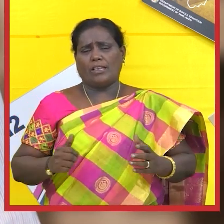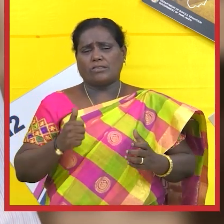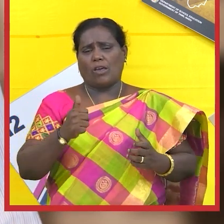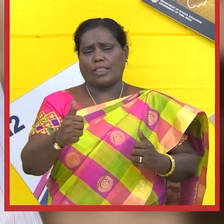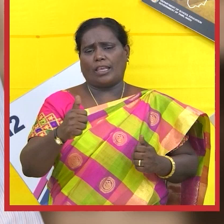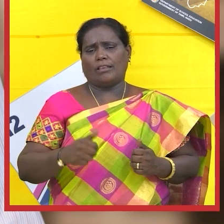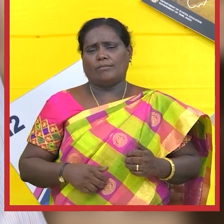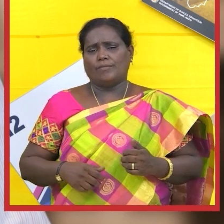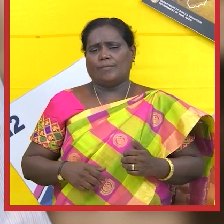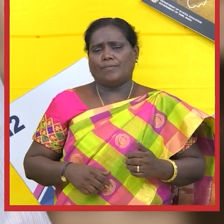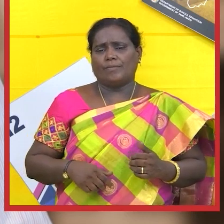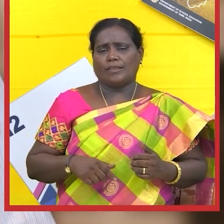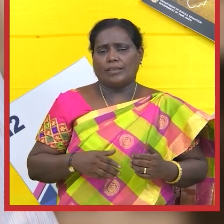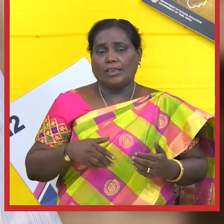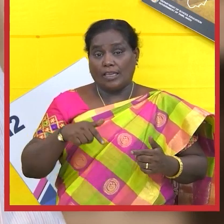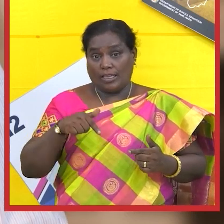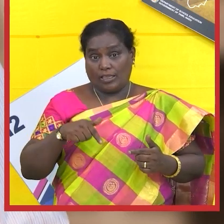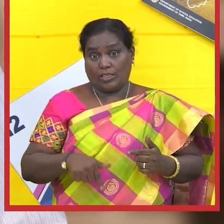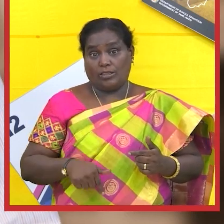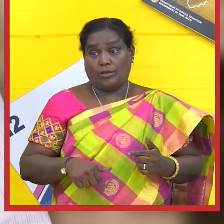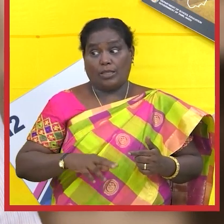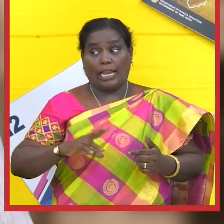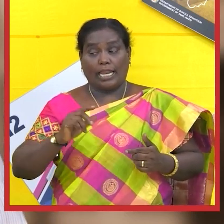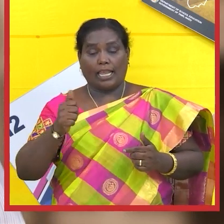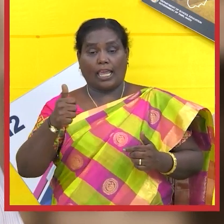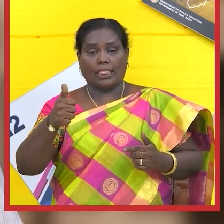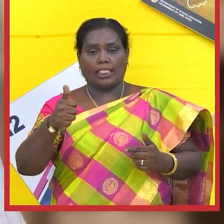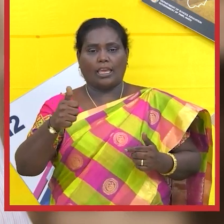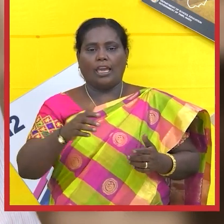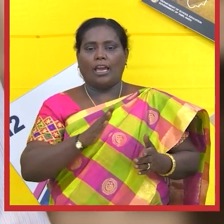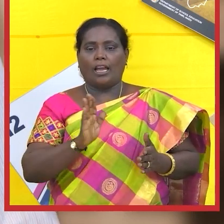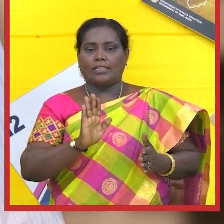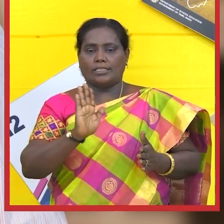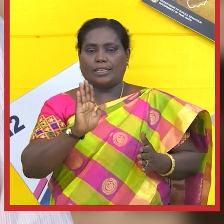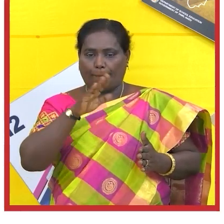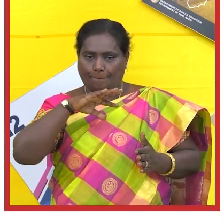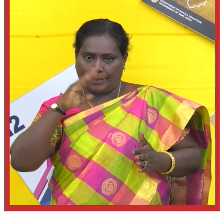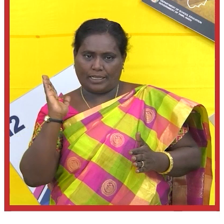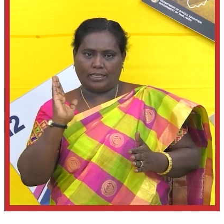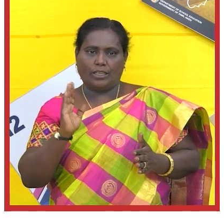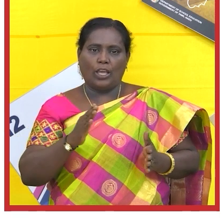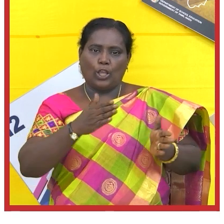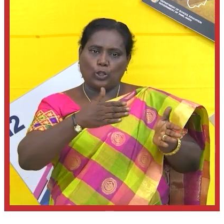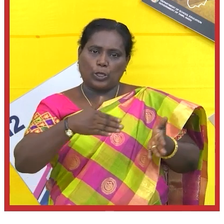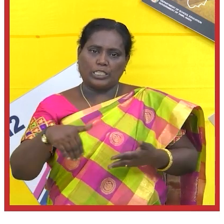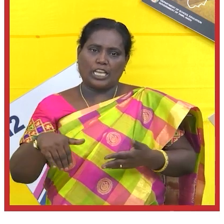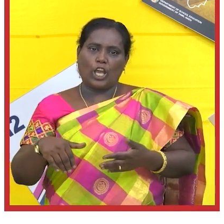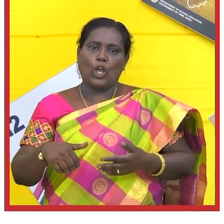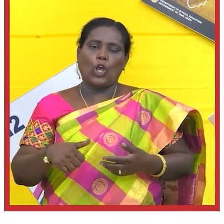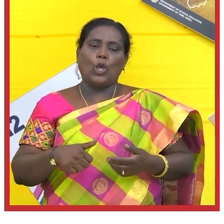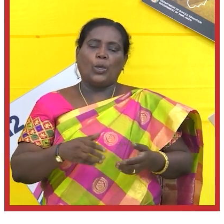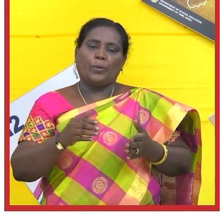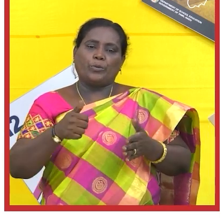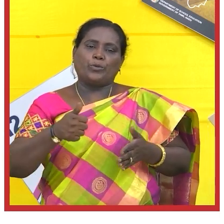வேண்டும். அதேபோல் நீதிக்கட்சிக்கு பிறகு நீதிக்கட்சியினுடைய தொடர்ச்சியாக தந்தை பெரியார் அவர்களால்